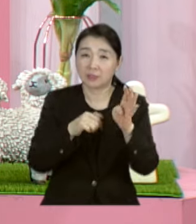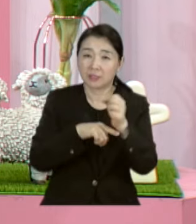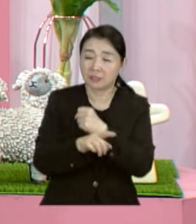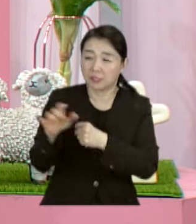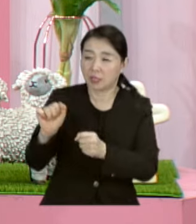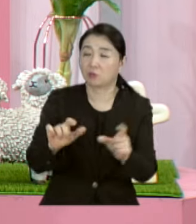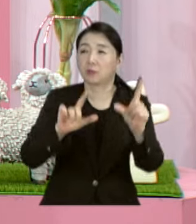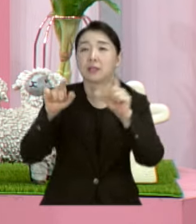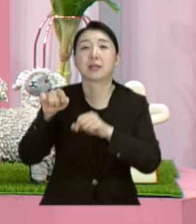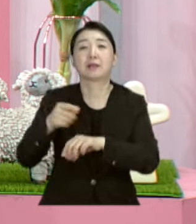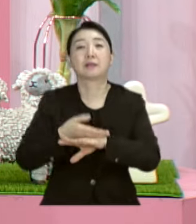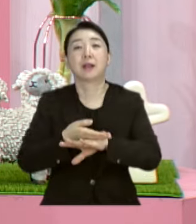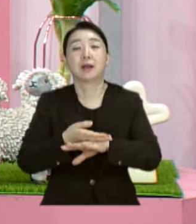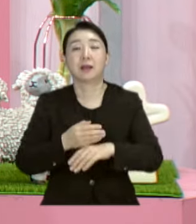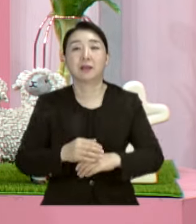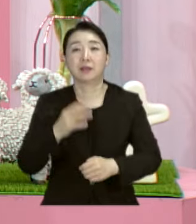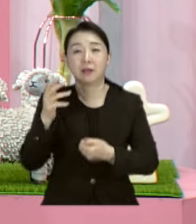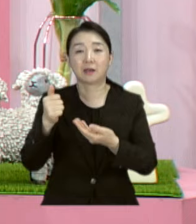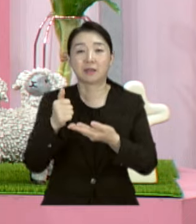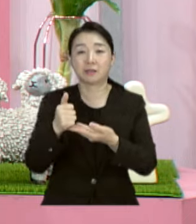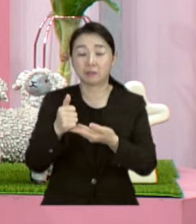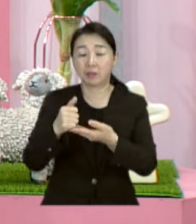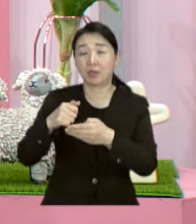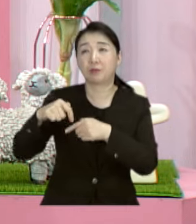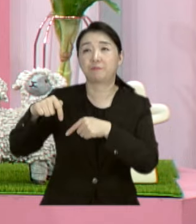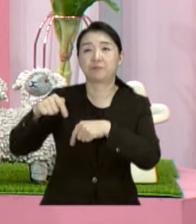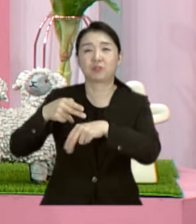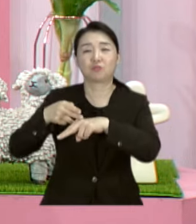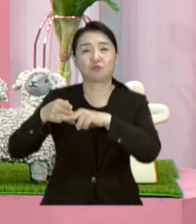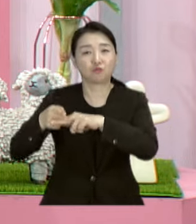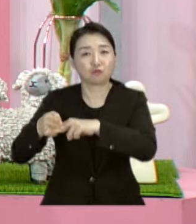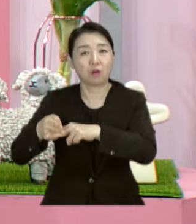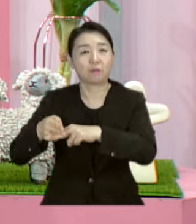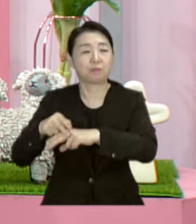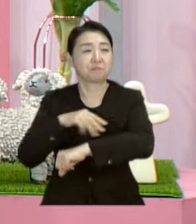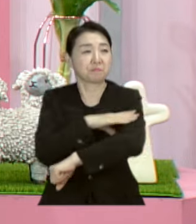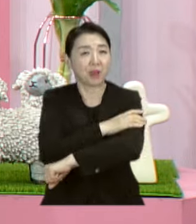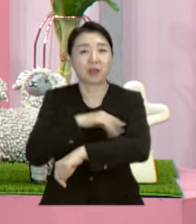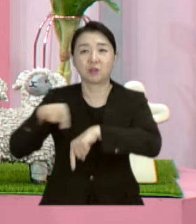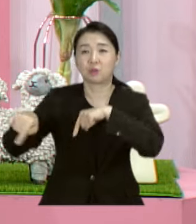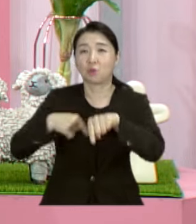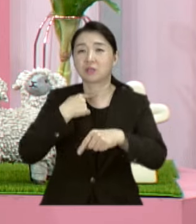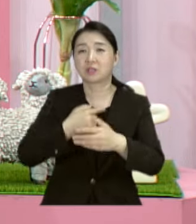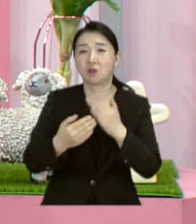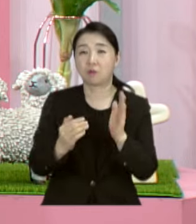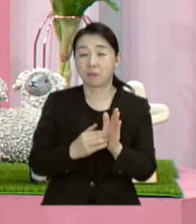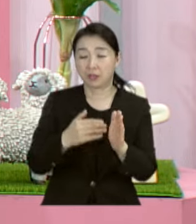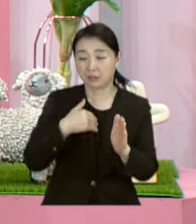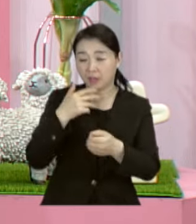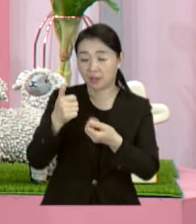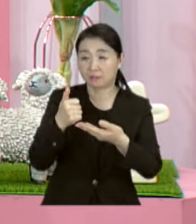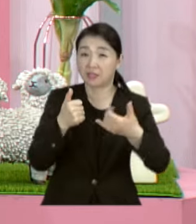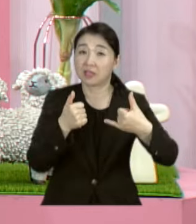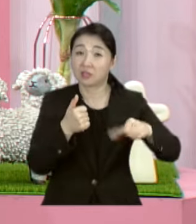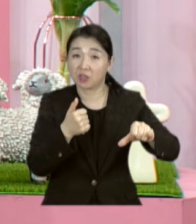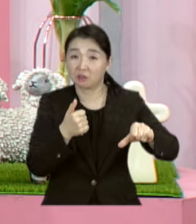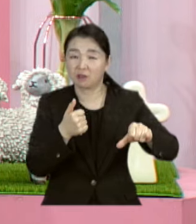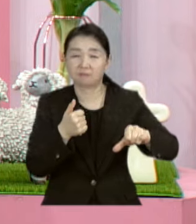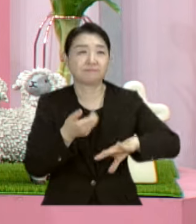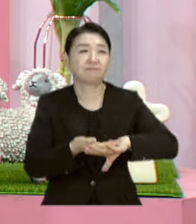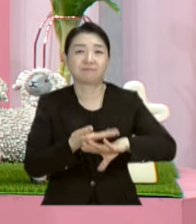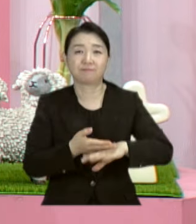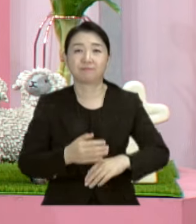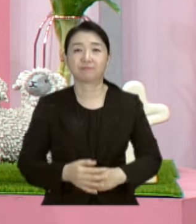것하고 그러니까 우리는 표현하기를 하나님의 주권 하나님의 통치를 경험하는 것하고 내가 하나님의 자녀가 된